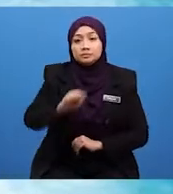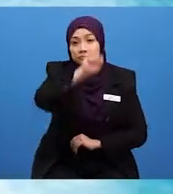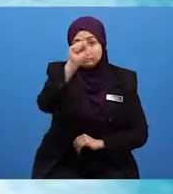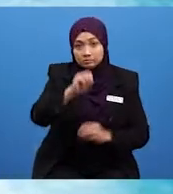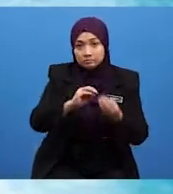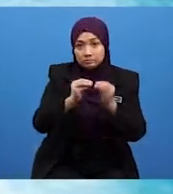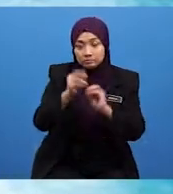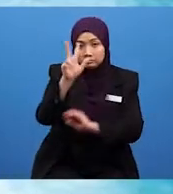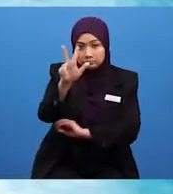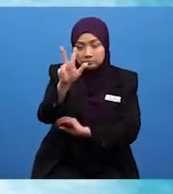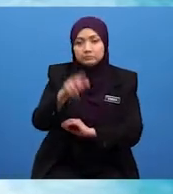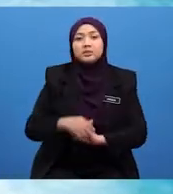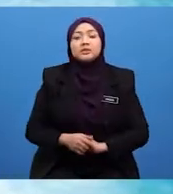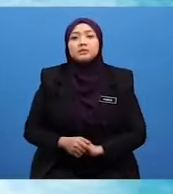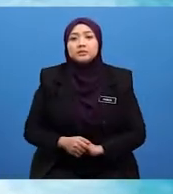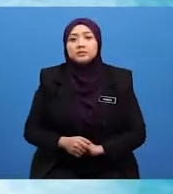Soalan ketiga.